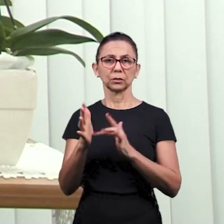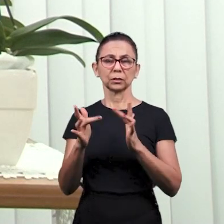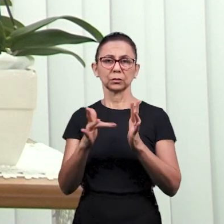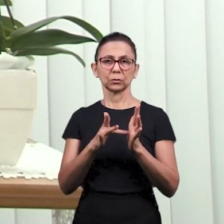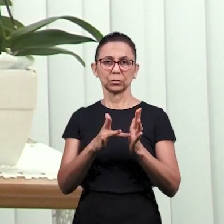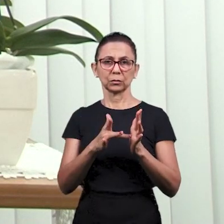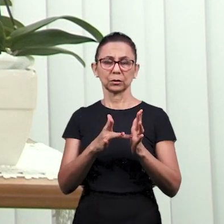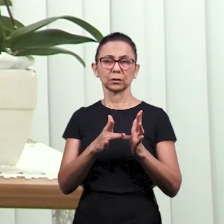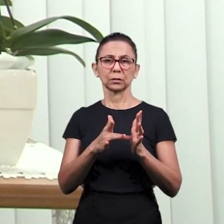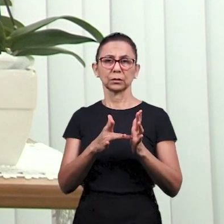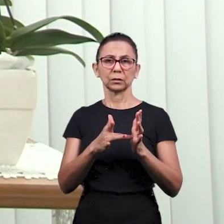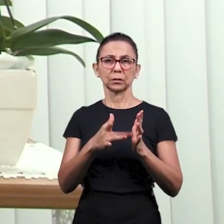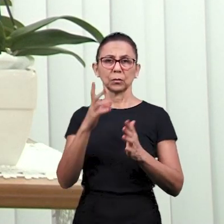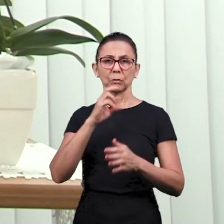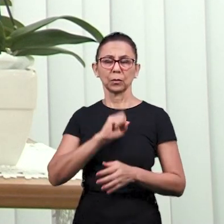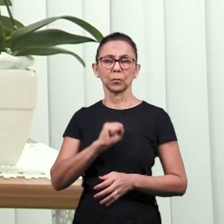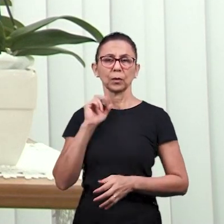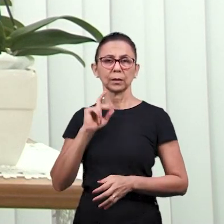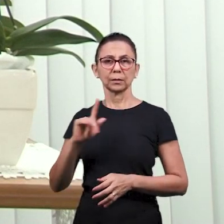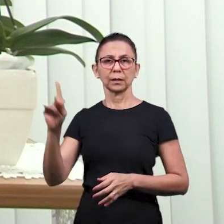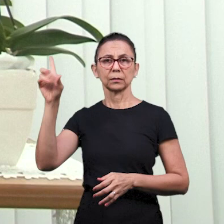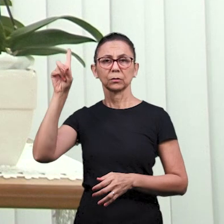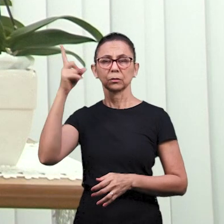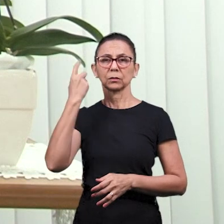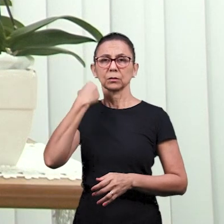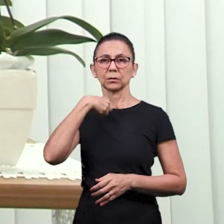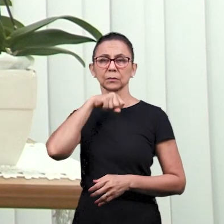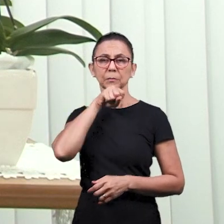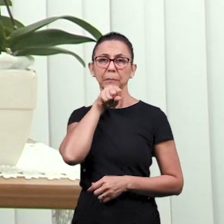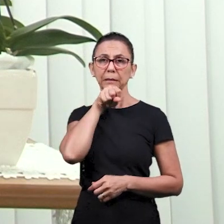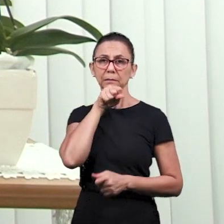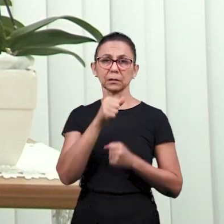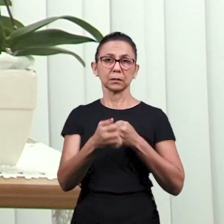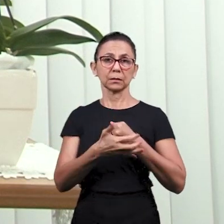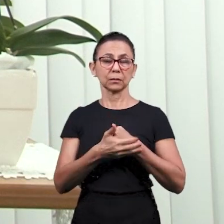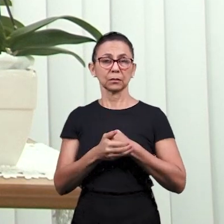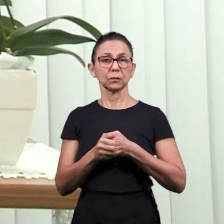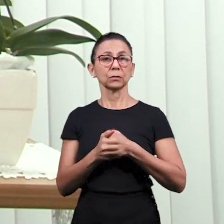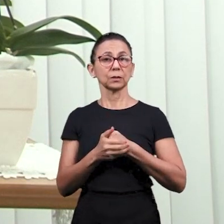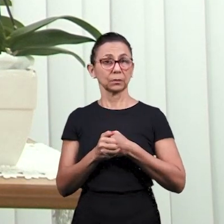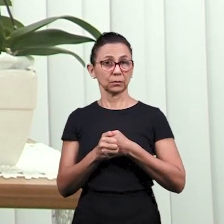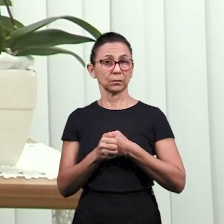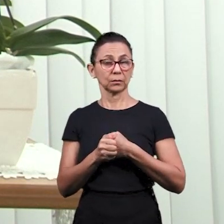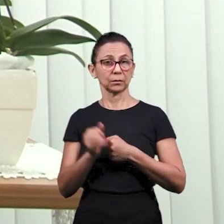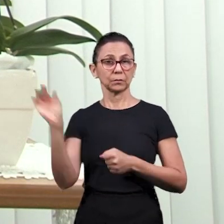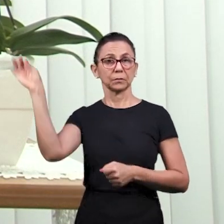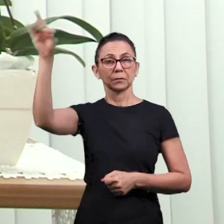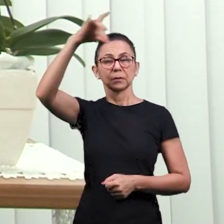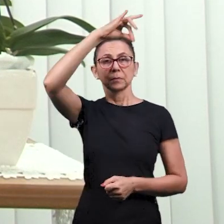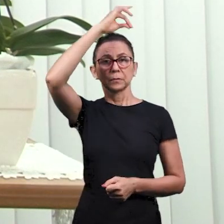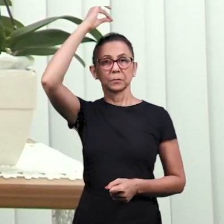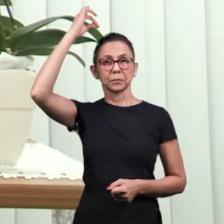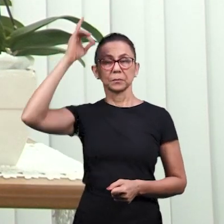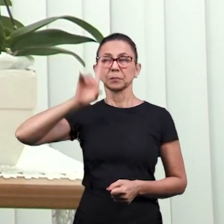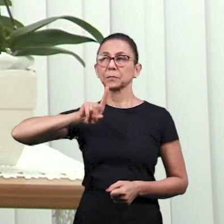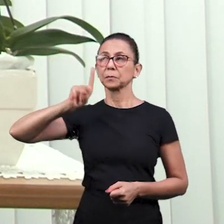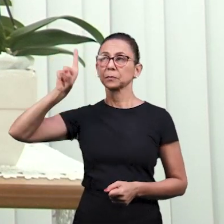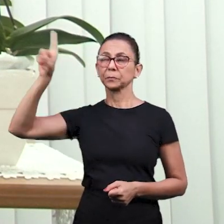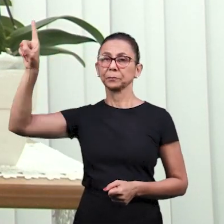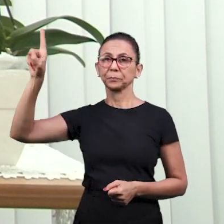нашего Иисуса Христа, любовь Бога и Отца, и общение, и